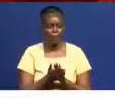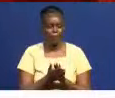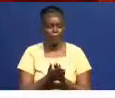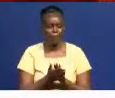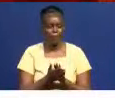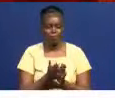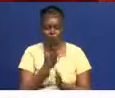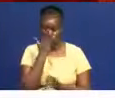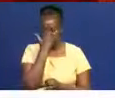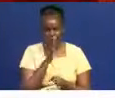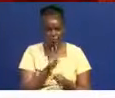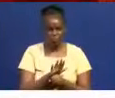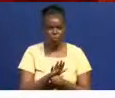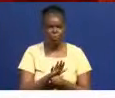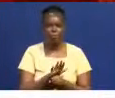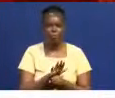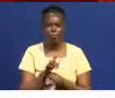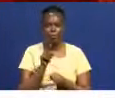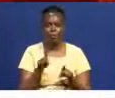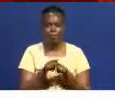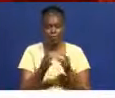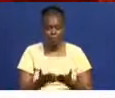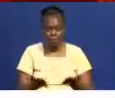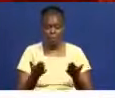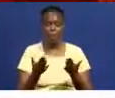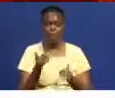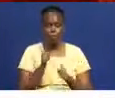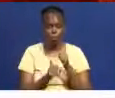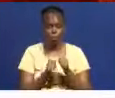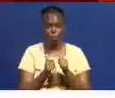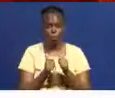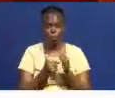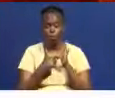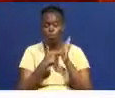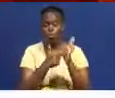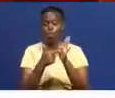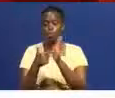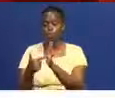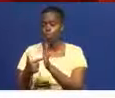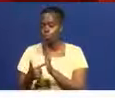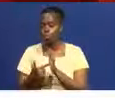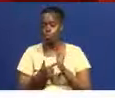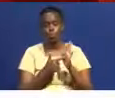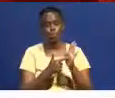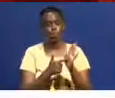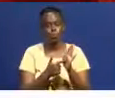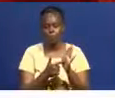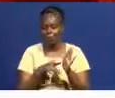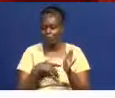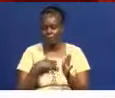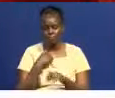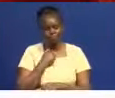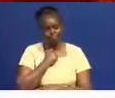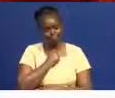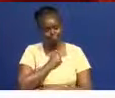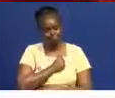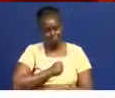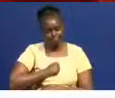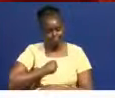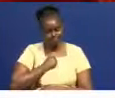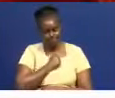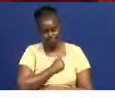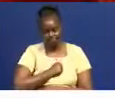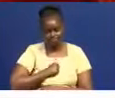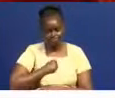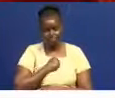ni hali ya aibu. Na mambo kama haya ambayo tunaonyeshana, mambo ya kusikitisha. Kenya